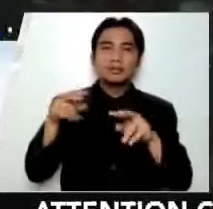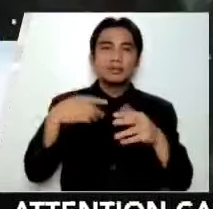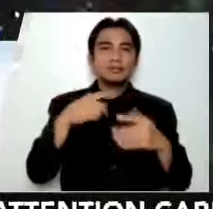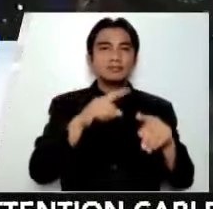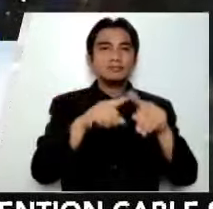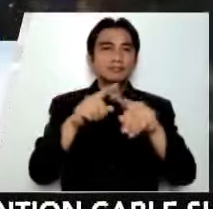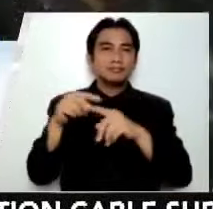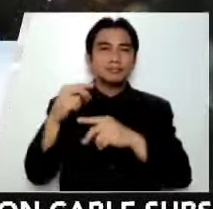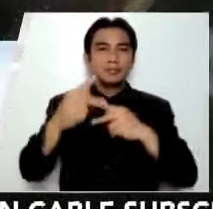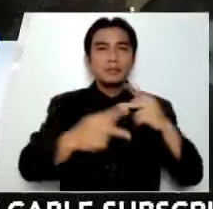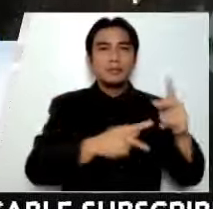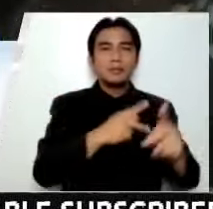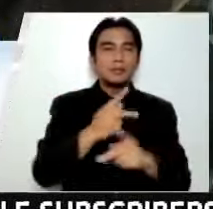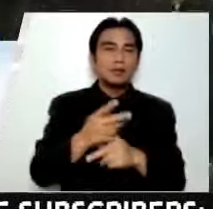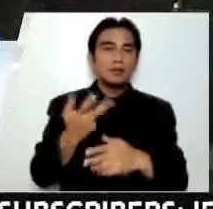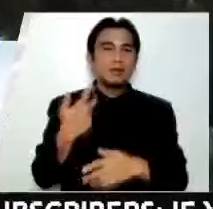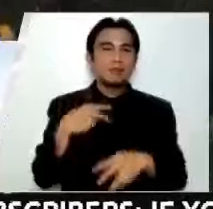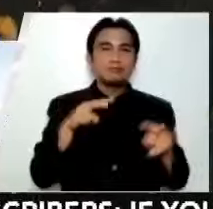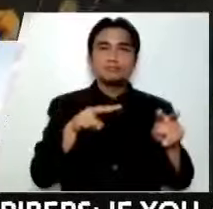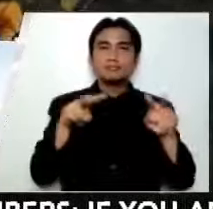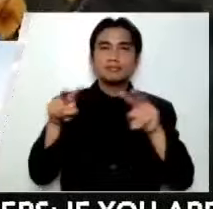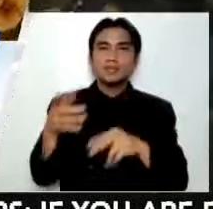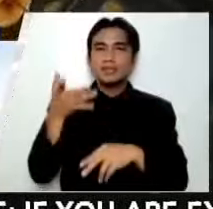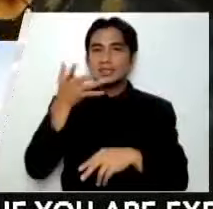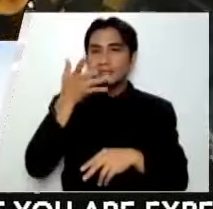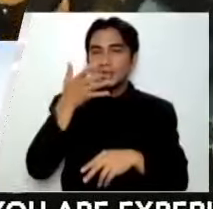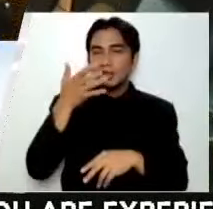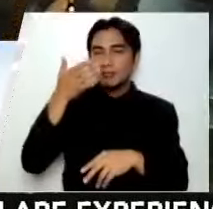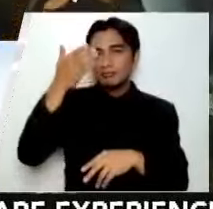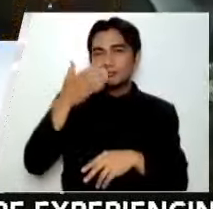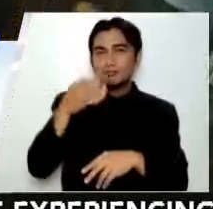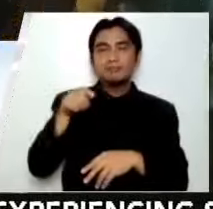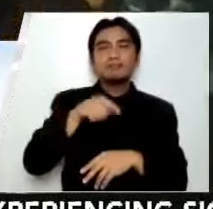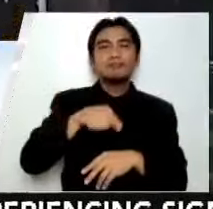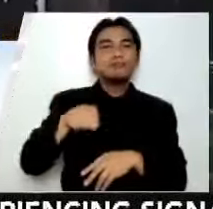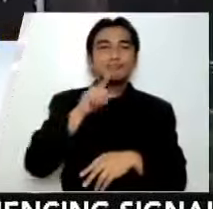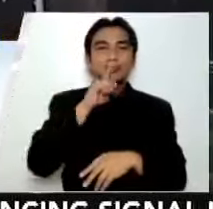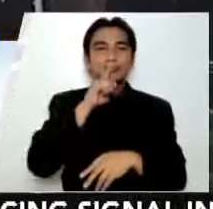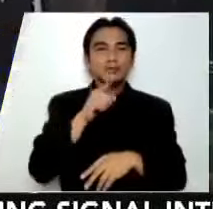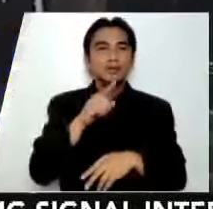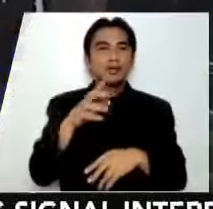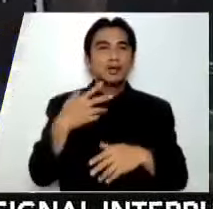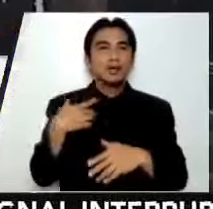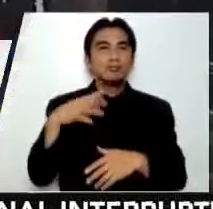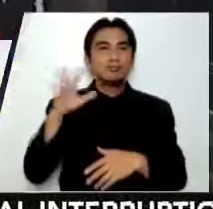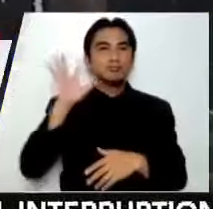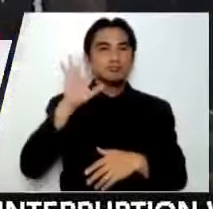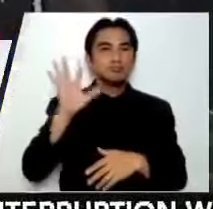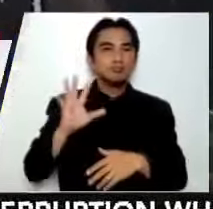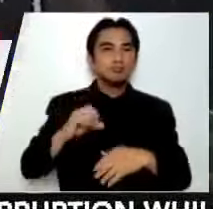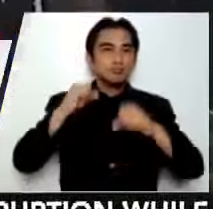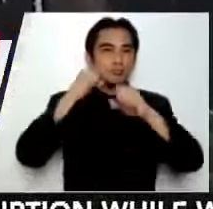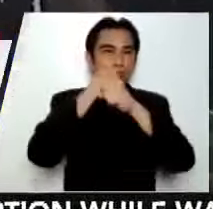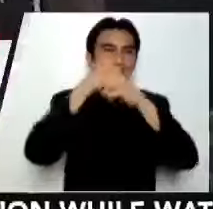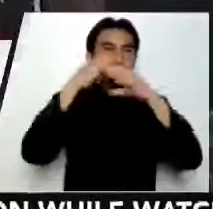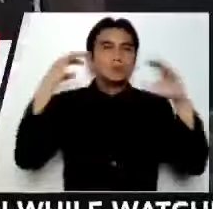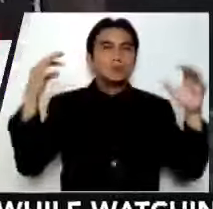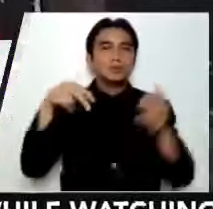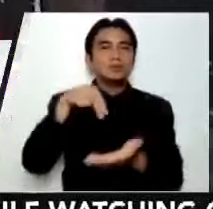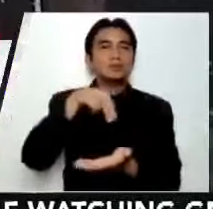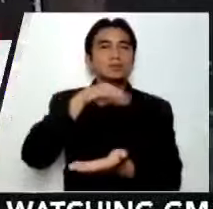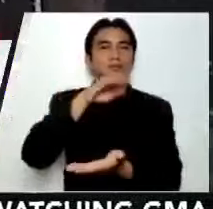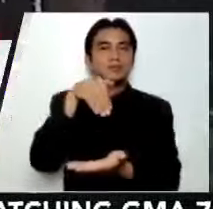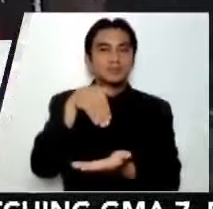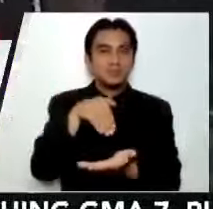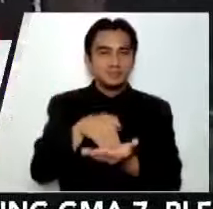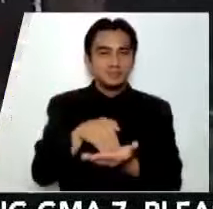ang magbibigay ng ilusyon na nakatayo ka sa gitna ng kalawakan. We believe that Filipinos love new things.